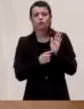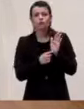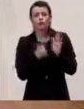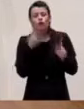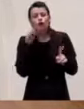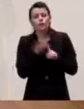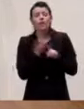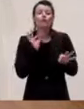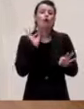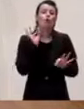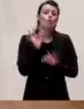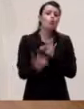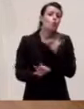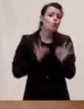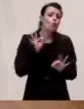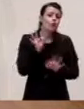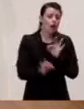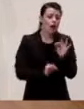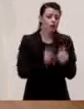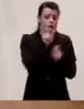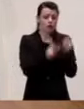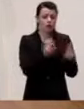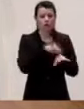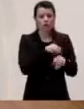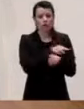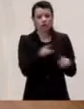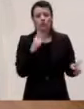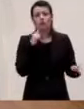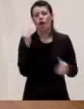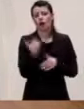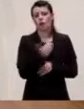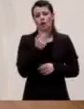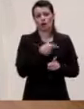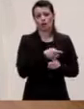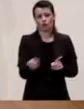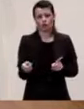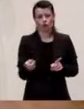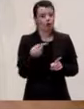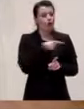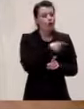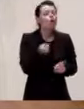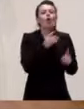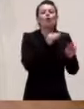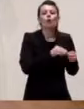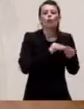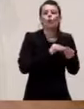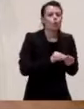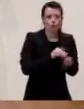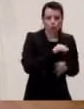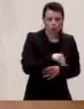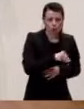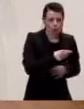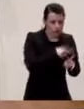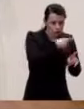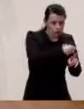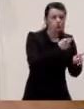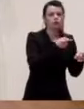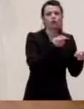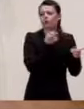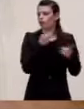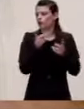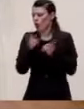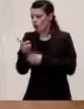curare al meglio i pazienti lì dove fossero collocati, in ospedale, sul domicilio con quello che abbiamo cercato di fare